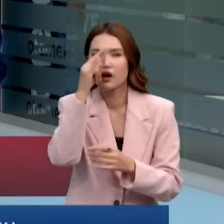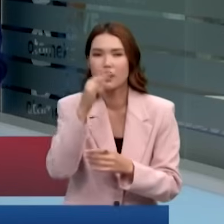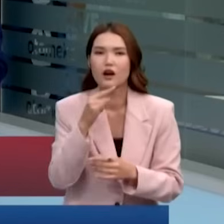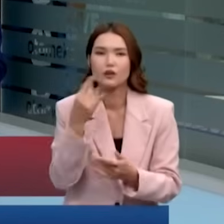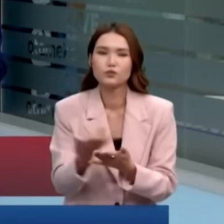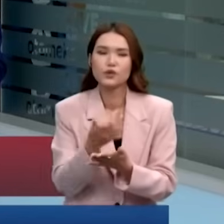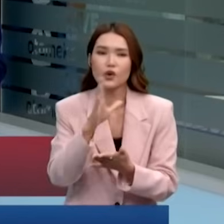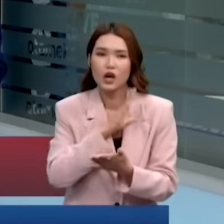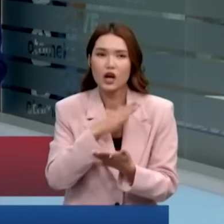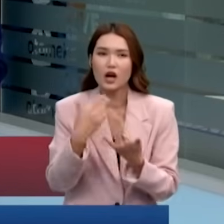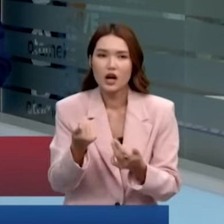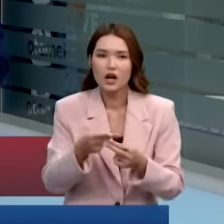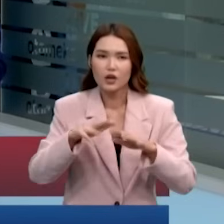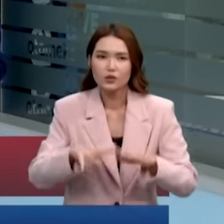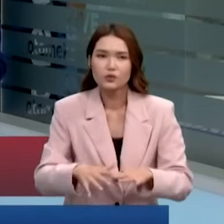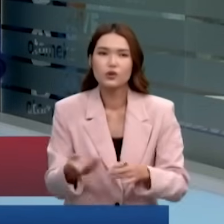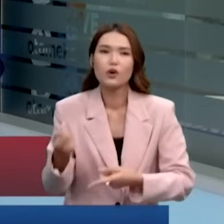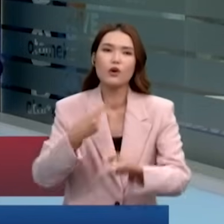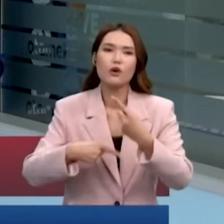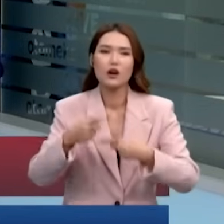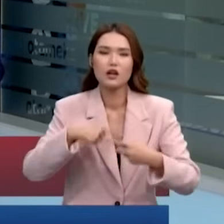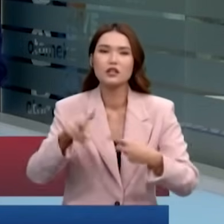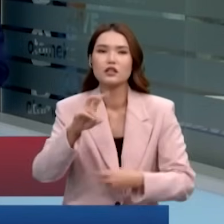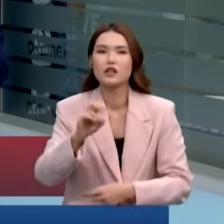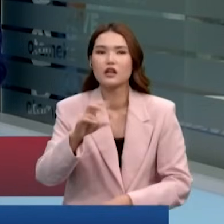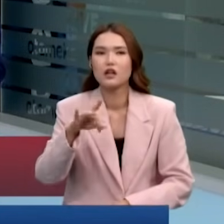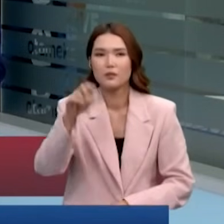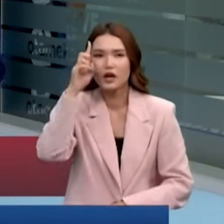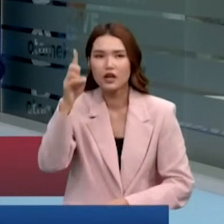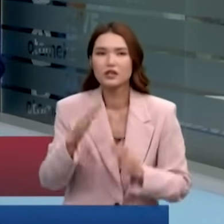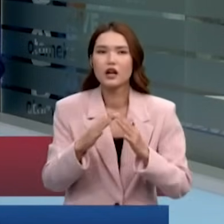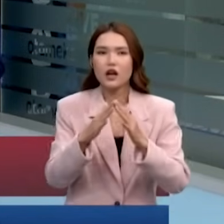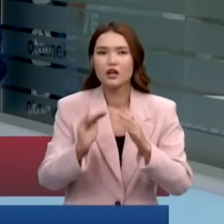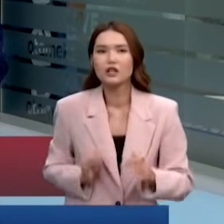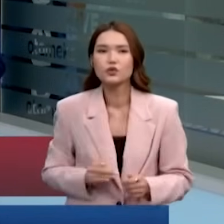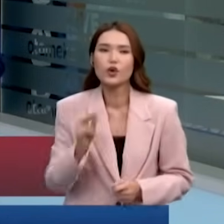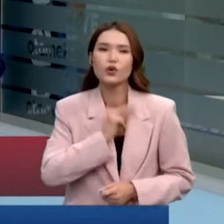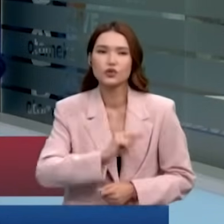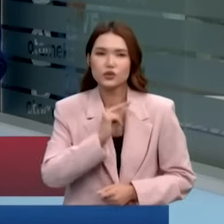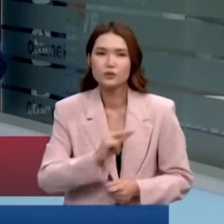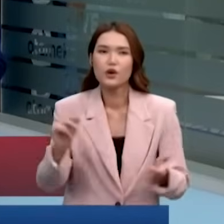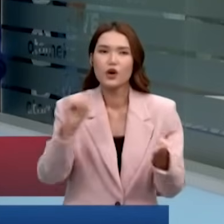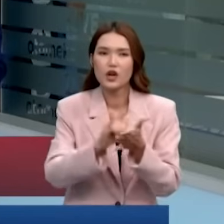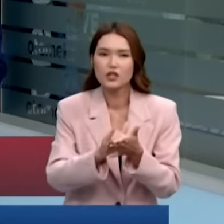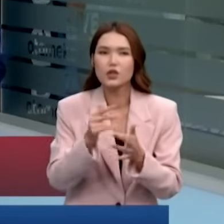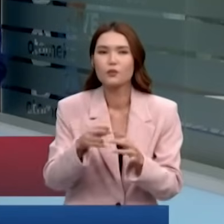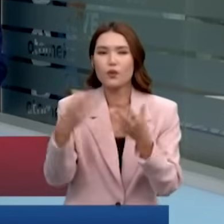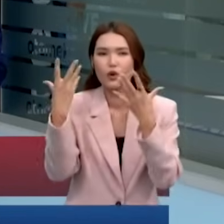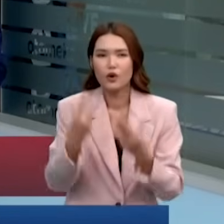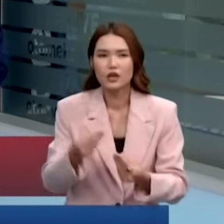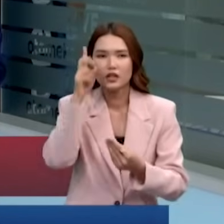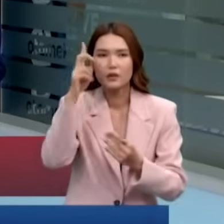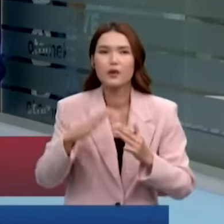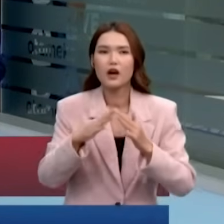табылды. Ал ол жерге оралғаннан кейін Назарбаев елімізде ғарыш агенттігі жұмыс істейтінін жариялап, сол күні елімізде